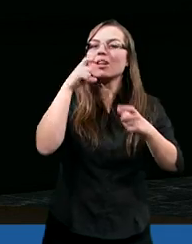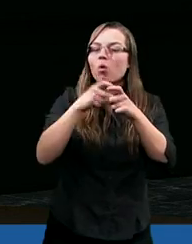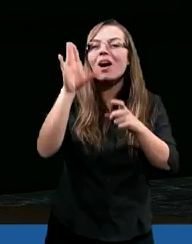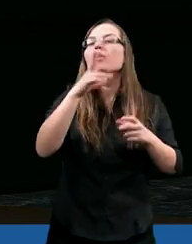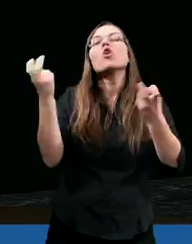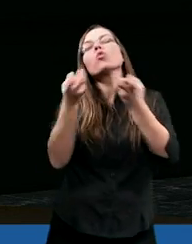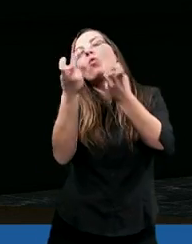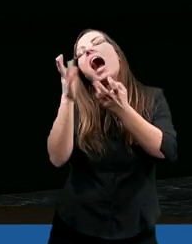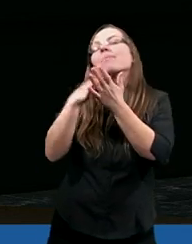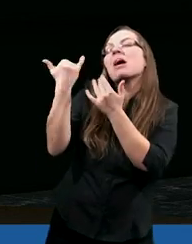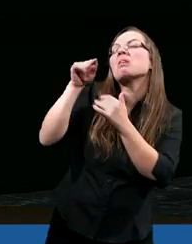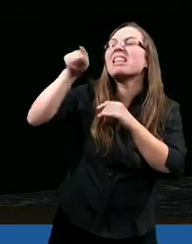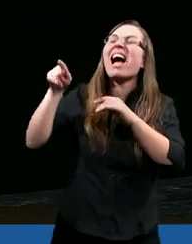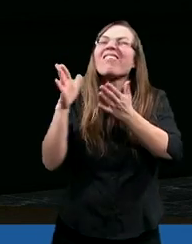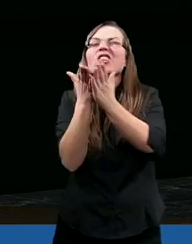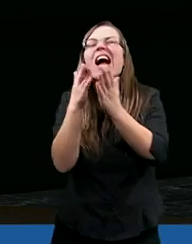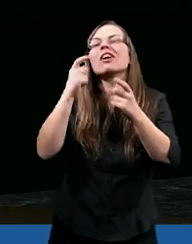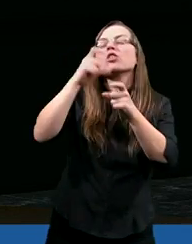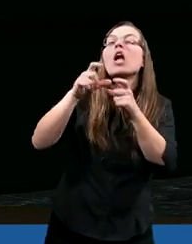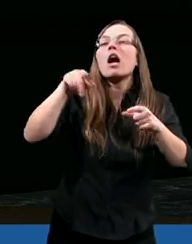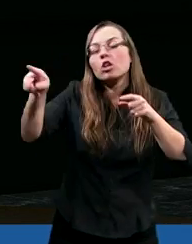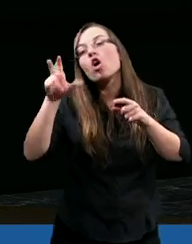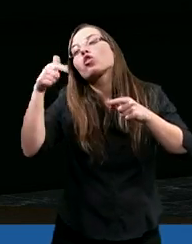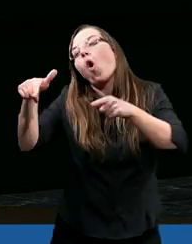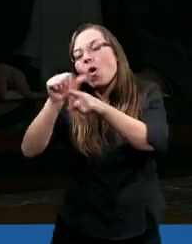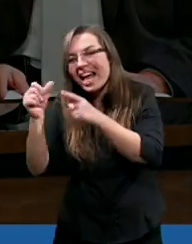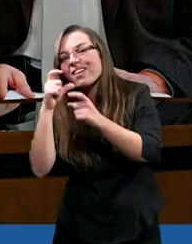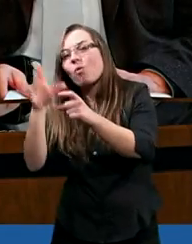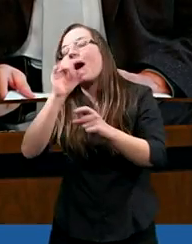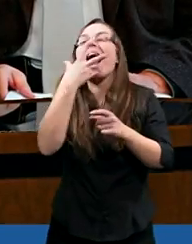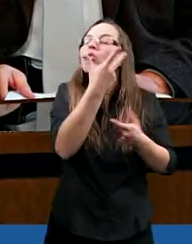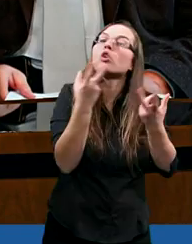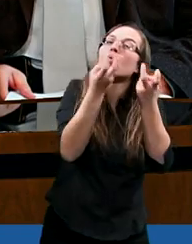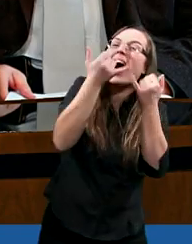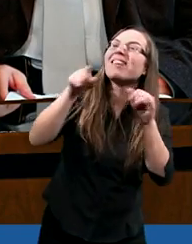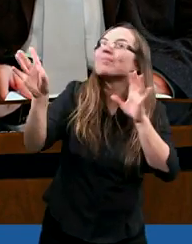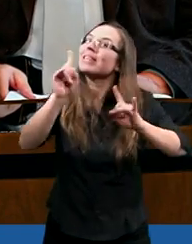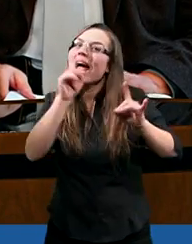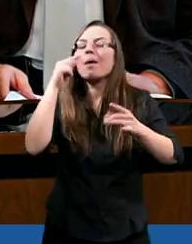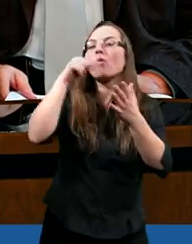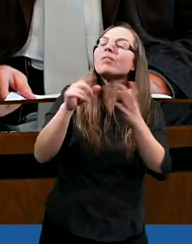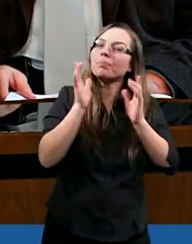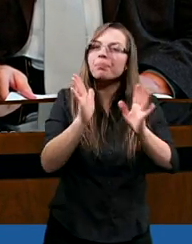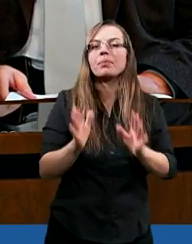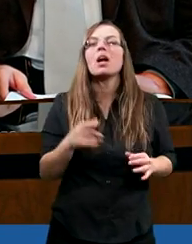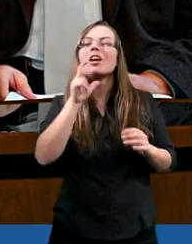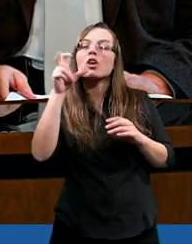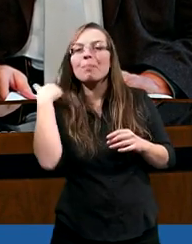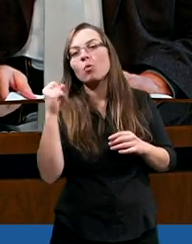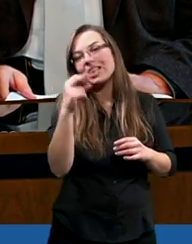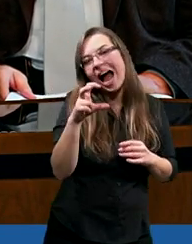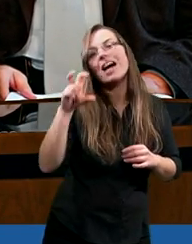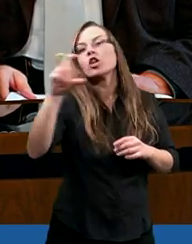wyszukajmy tam, co jest w tej Księdze Słowem Bożym, a co nie jest. Tak. To wynik tego był taki, czy jest,